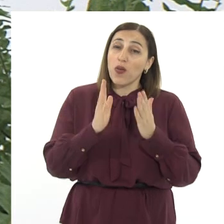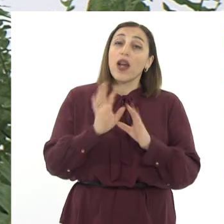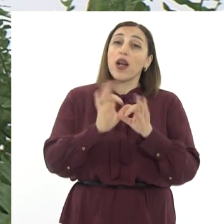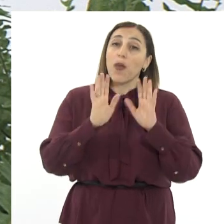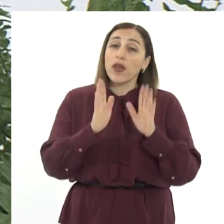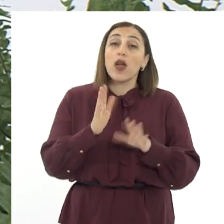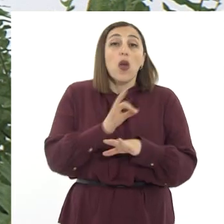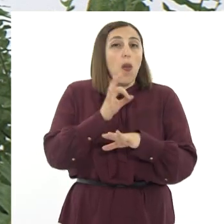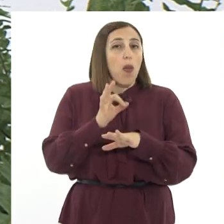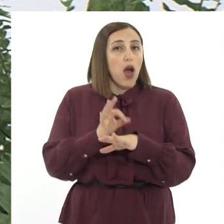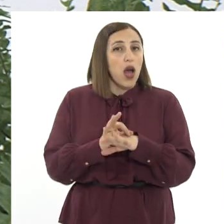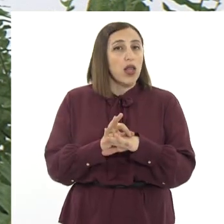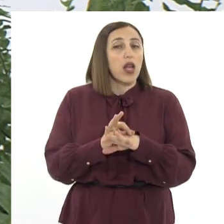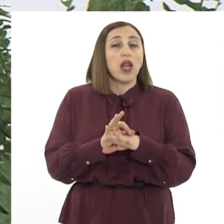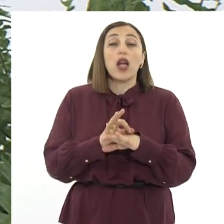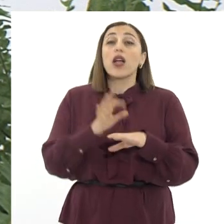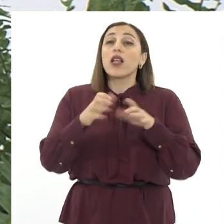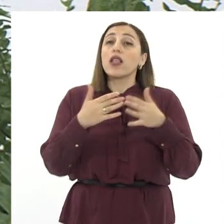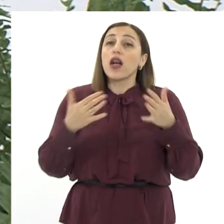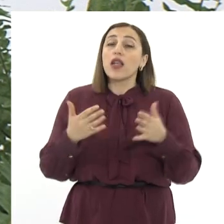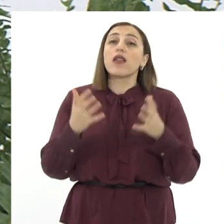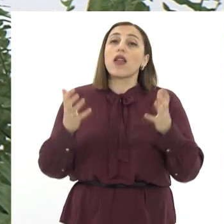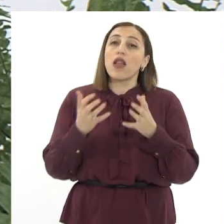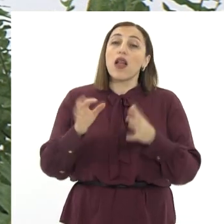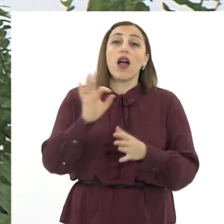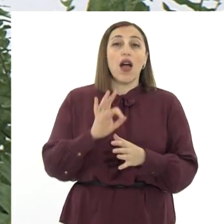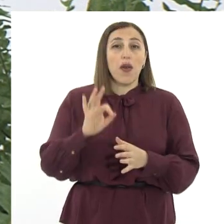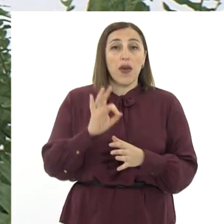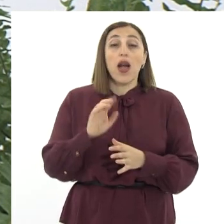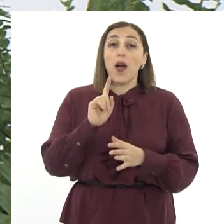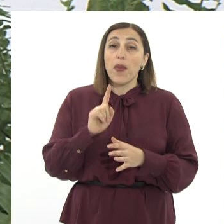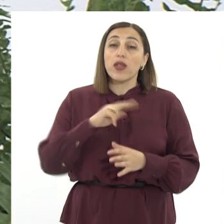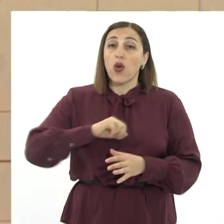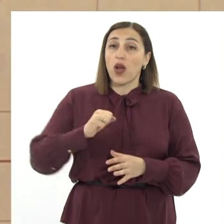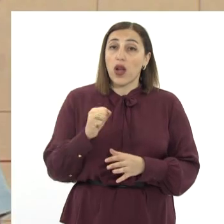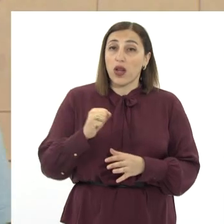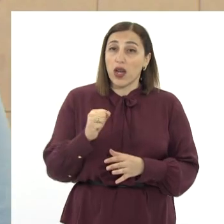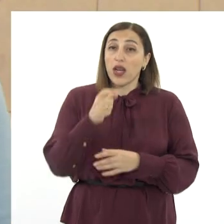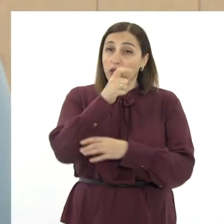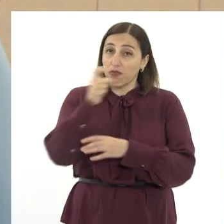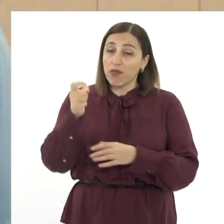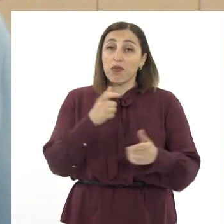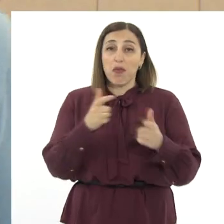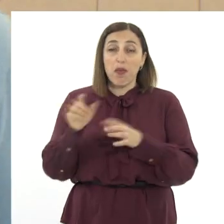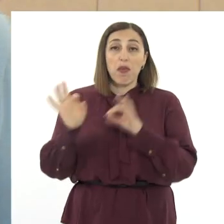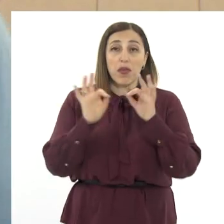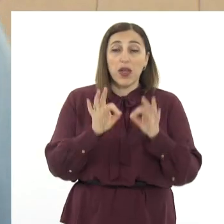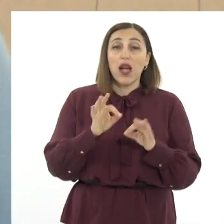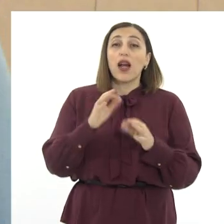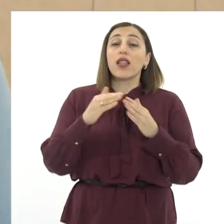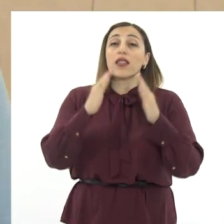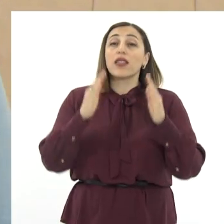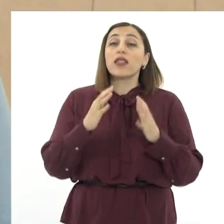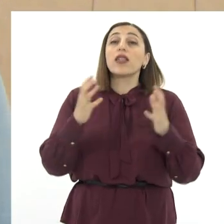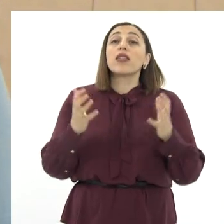հյուրեր ենք ունենալու, որոնք մեզ կպատմեն, թե ինչ մեծ պատասխանատվություն է կենթանի ունենալը նրա մասին հոգտանելը։ Բայց մինչ այդ մեր գործընկերը ռեպորտաժ